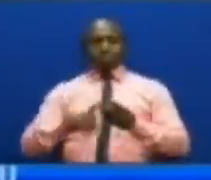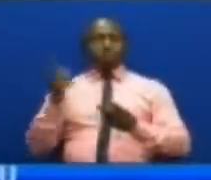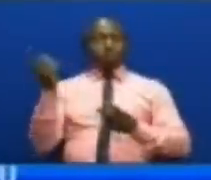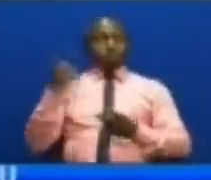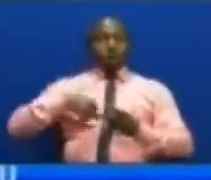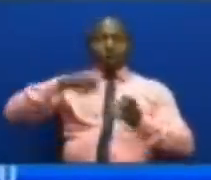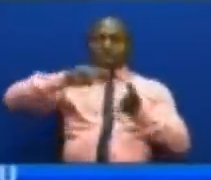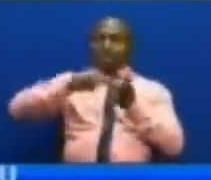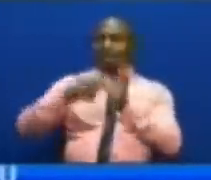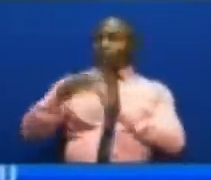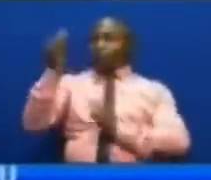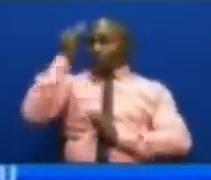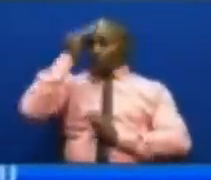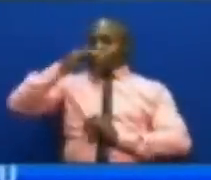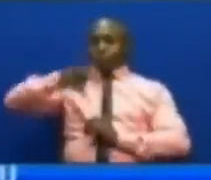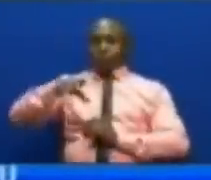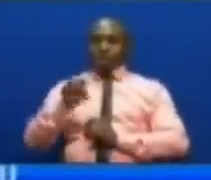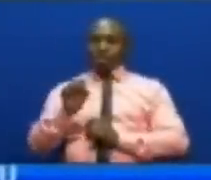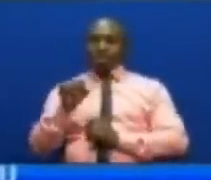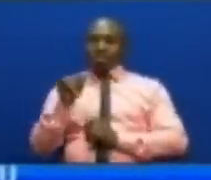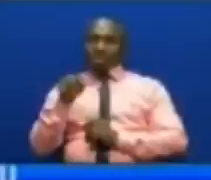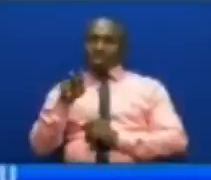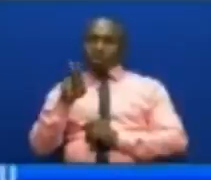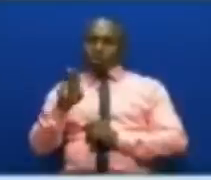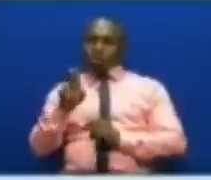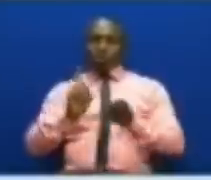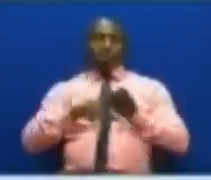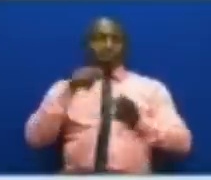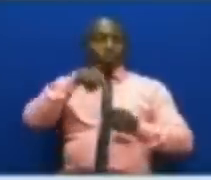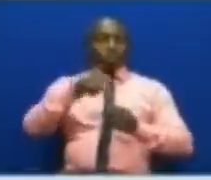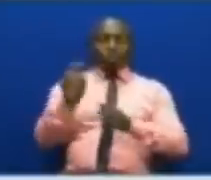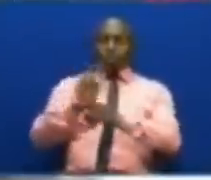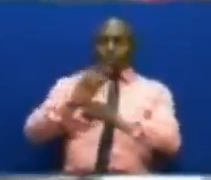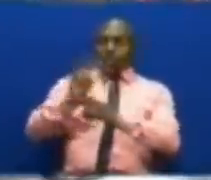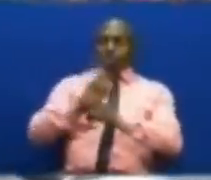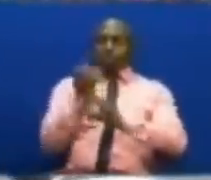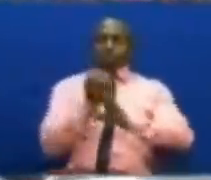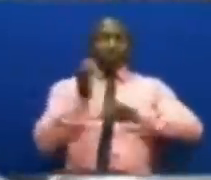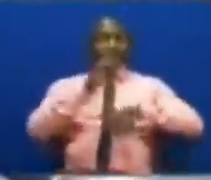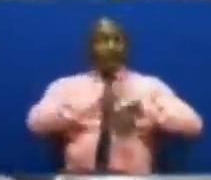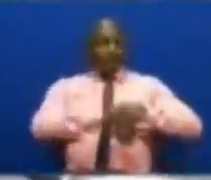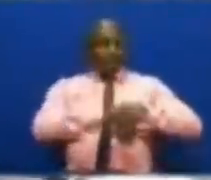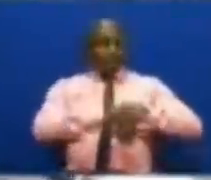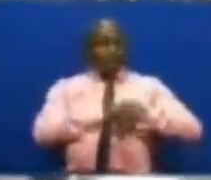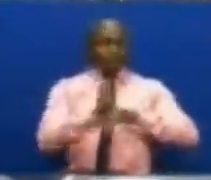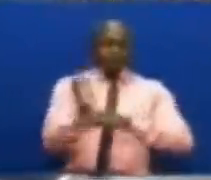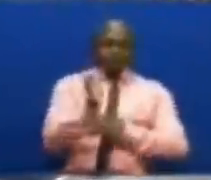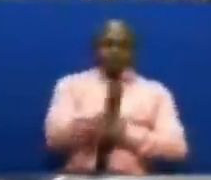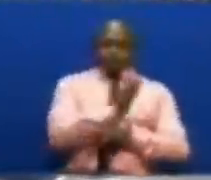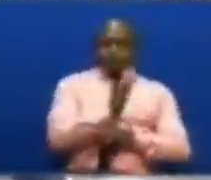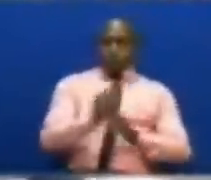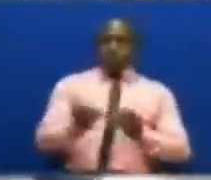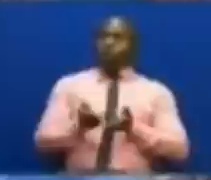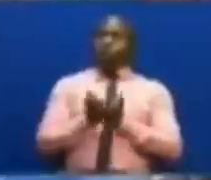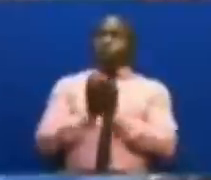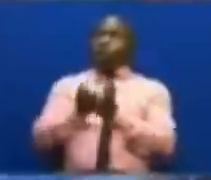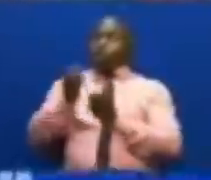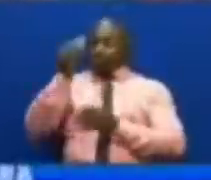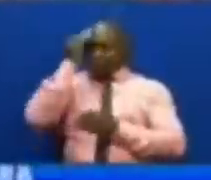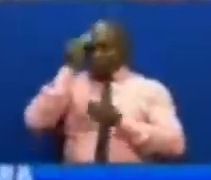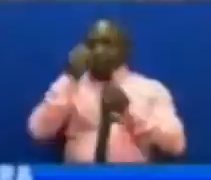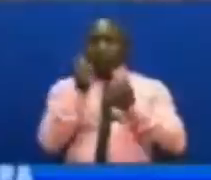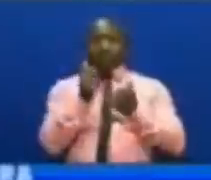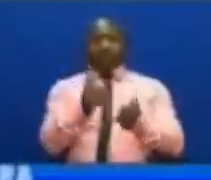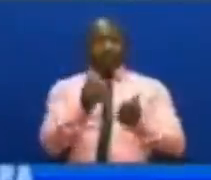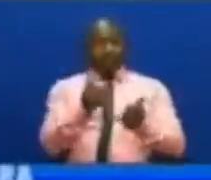Simiyu ambao unasimamiwa na wataalamu. Wadau wa elimu na walimu wanaahidi nini mwaka